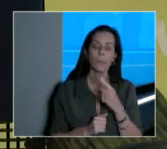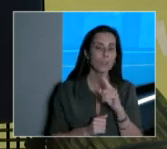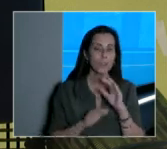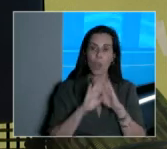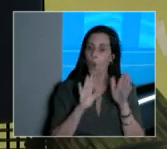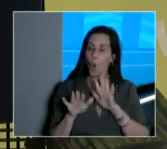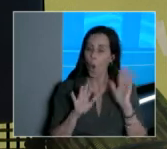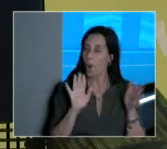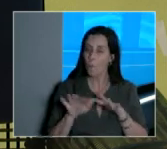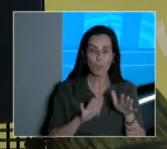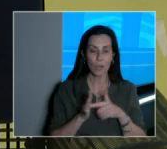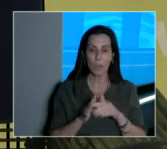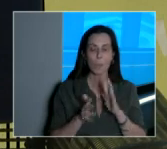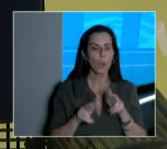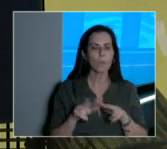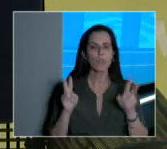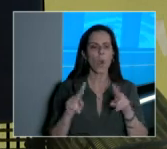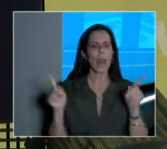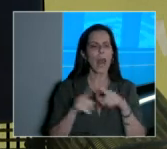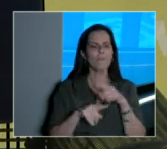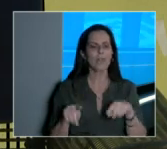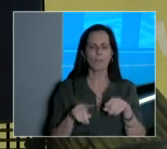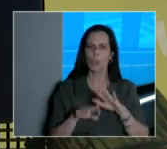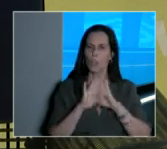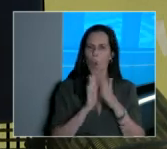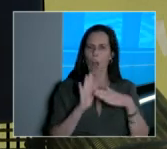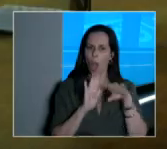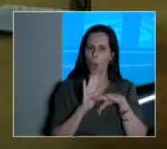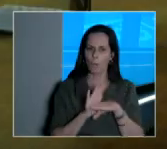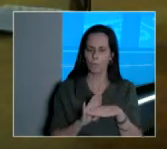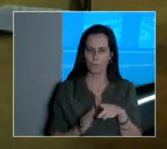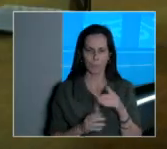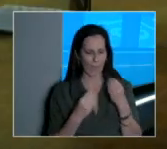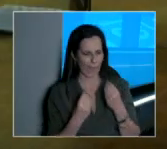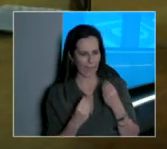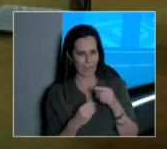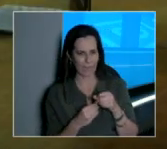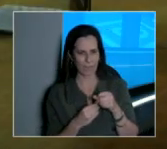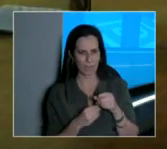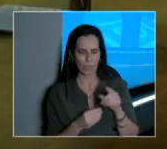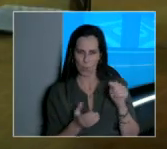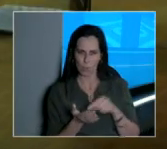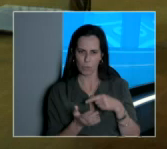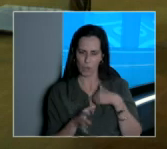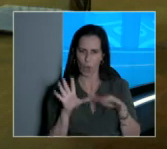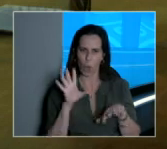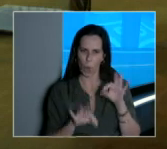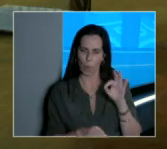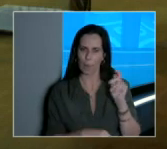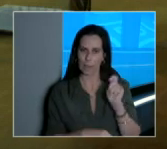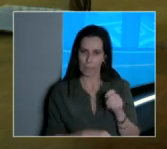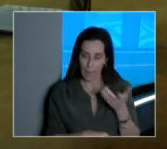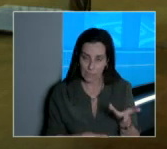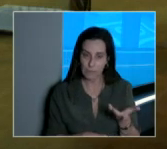שכל ממשלה בכל סיטואציה יכולה לבטל כל חוק. רגע, אבל זאת לא הסיבה בעצם, כשאנחנו בוחרים